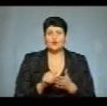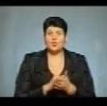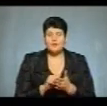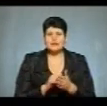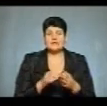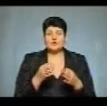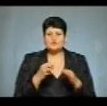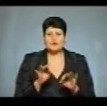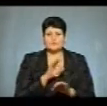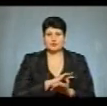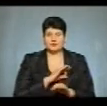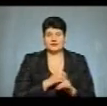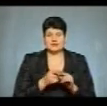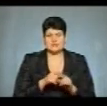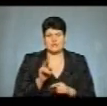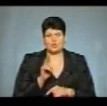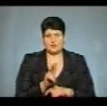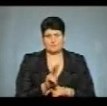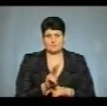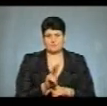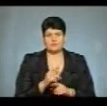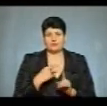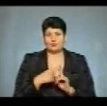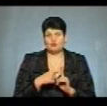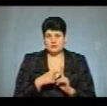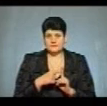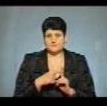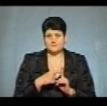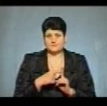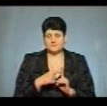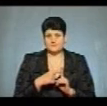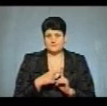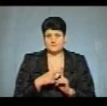який дозволяє експлуатувати цей тролейбус. Плюс